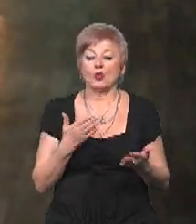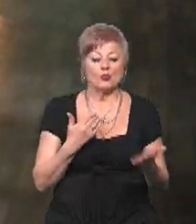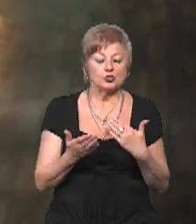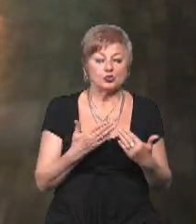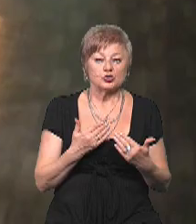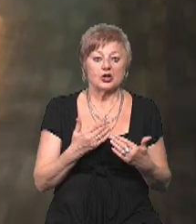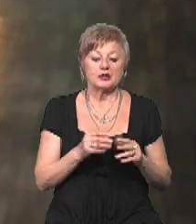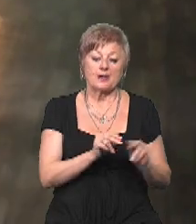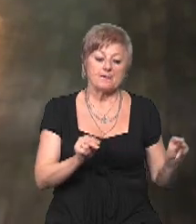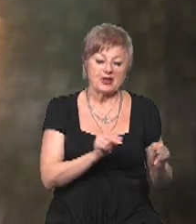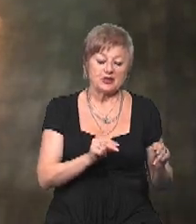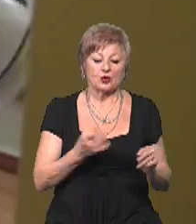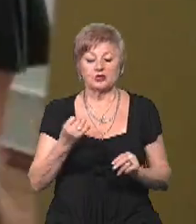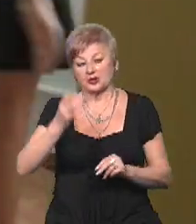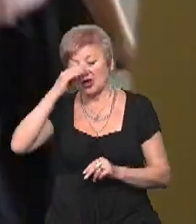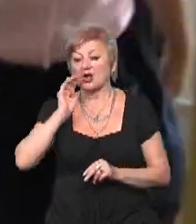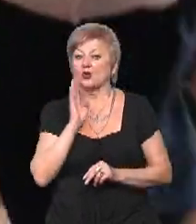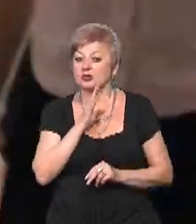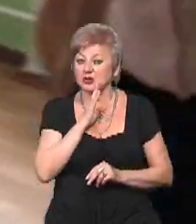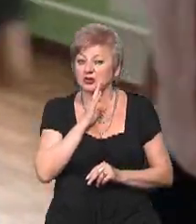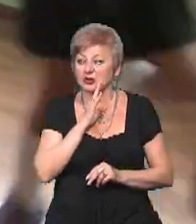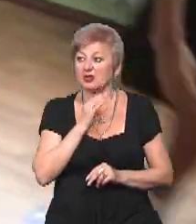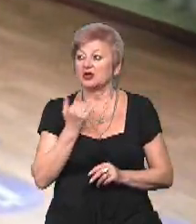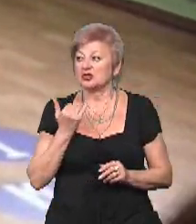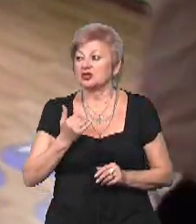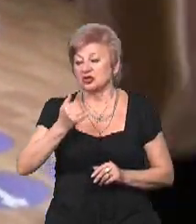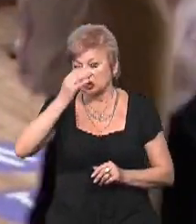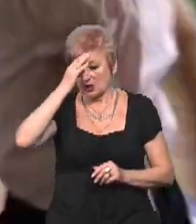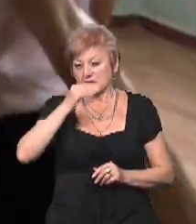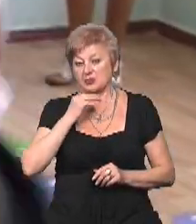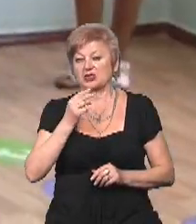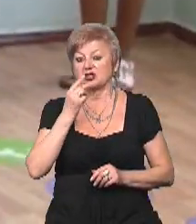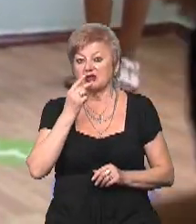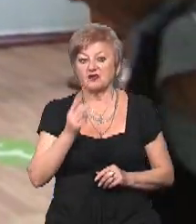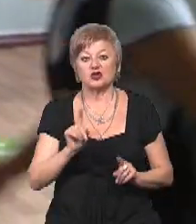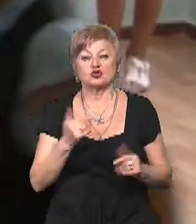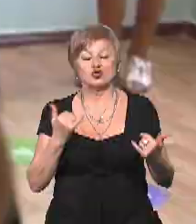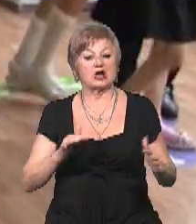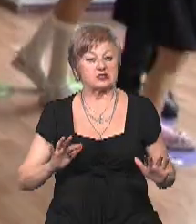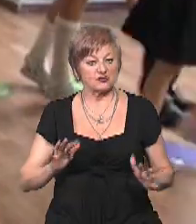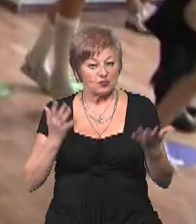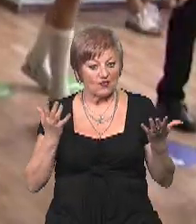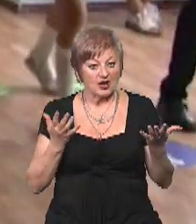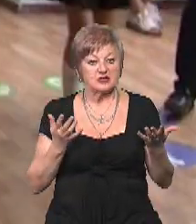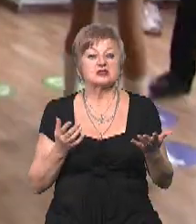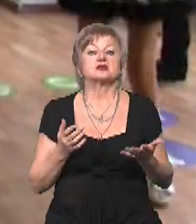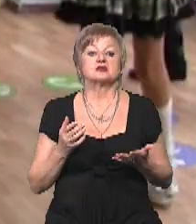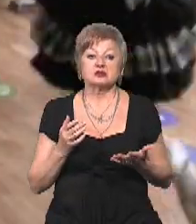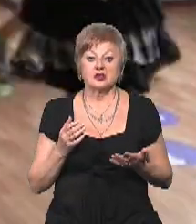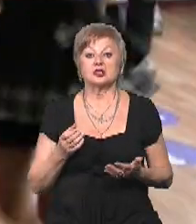педагогічним колективом та батьками. Сучасні батьки дивляться на ті зміни, які зараз відбуваються, і вони зацікавлені,